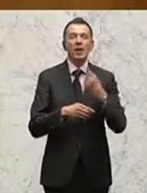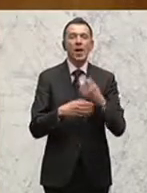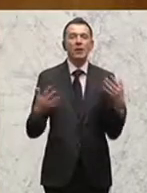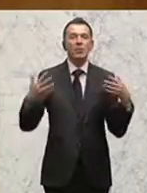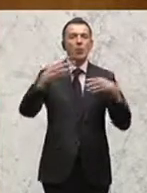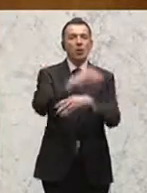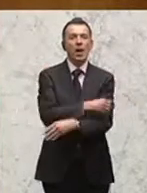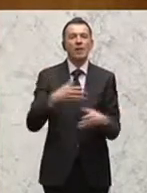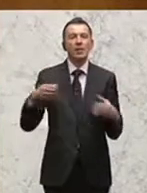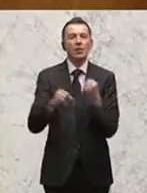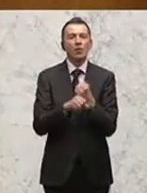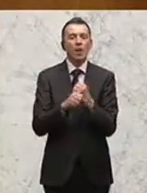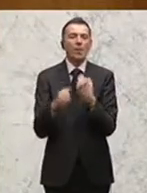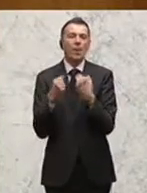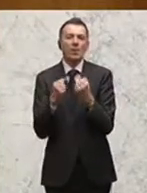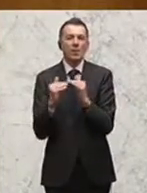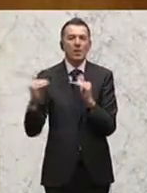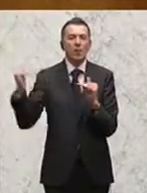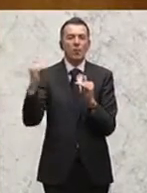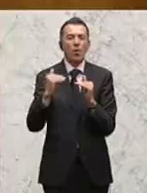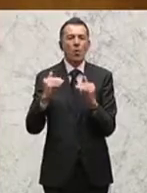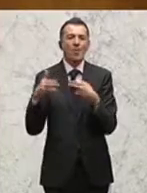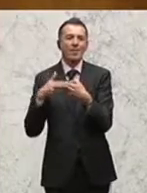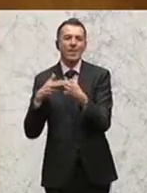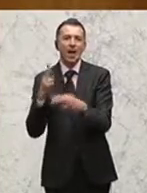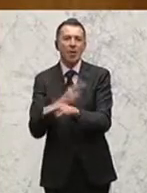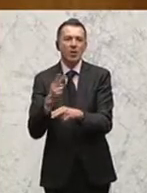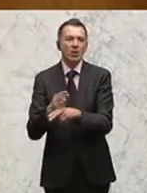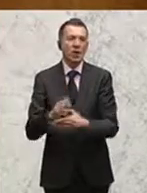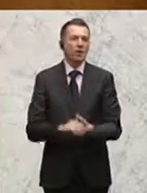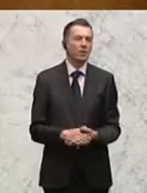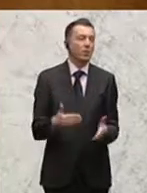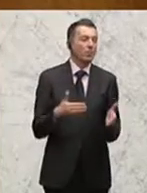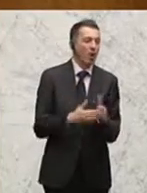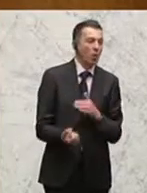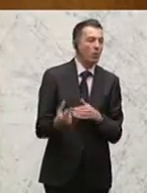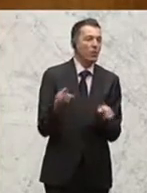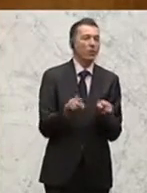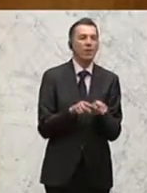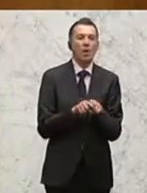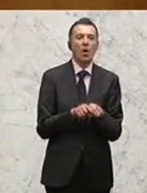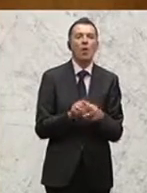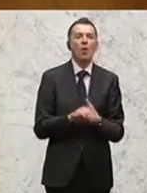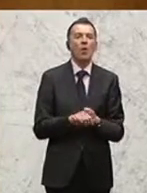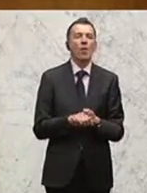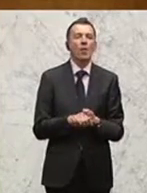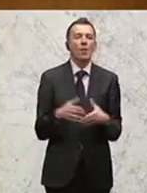den Sicherheitsbehörden unserer Nachbarstaaten, braucht es vor allem auch die